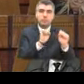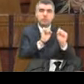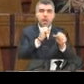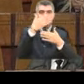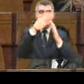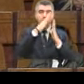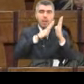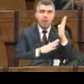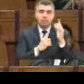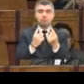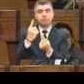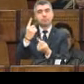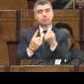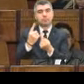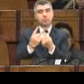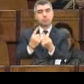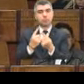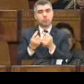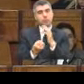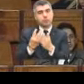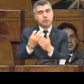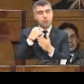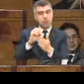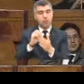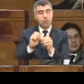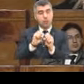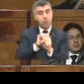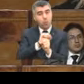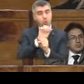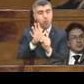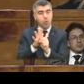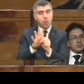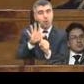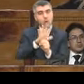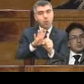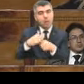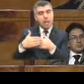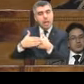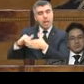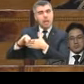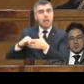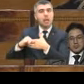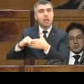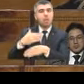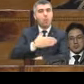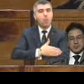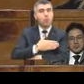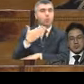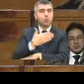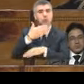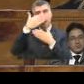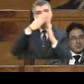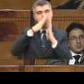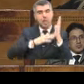انتكاسة محتملة، خصوصا أن المتحور الجديد بات على مرمى حجر من حدود المملكة،